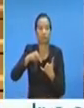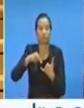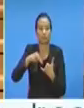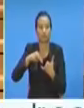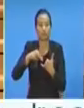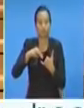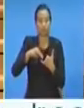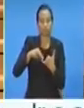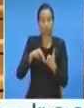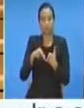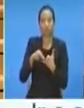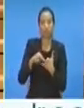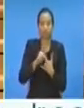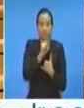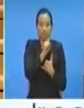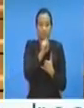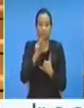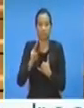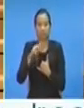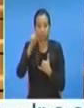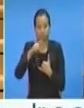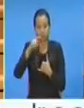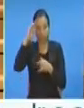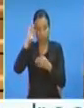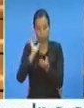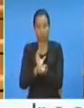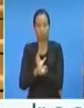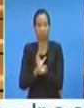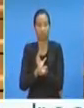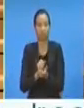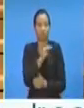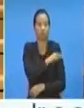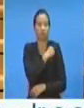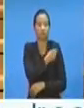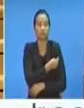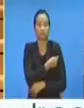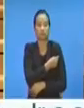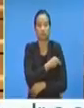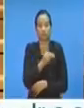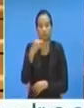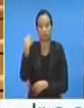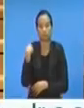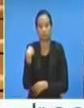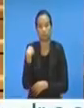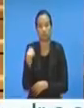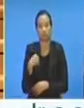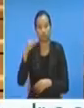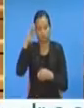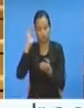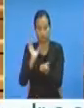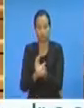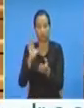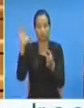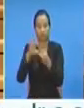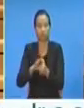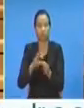ทั้ง1และ2เราต้องแจ้งตำรวจไหมครับรีบไปโรงพยาบาลตำรวจเข้ามาเกี่ยวแล้วครับ